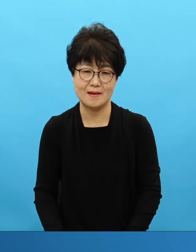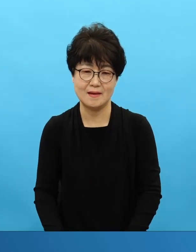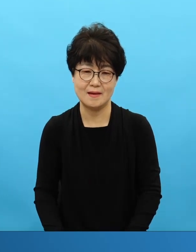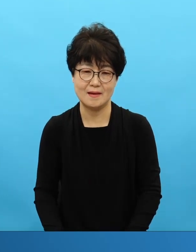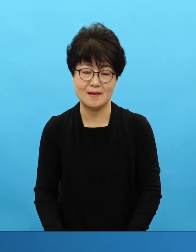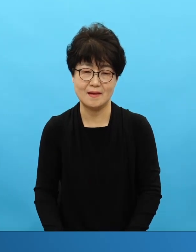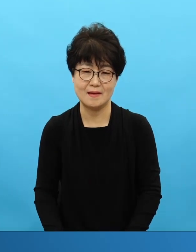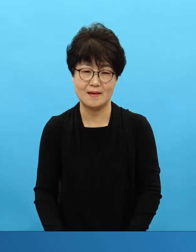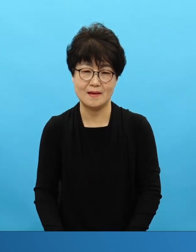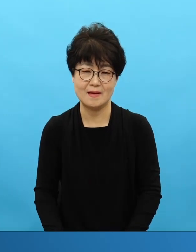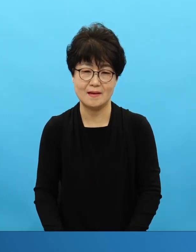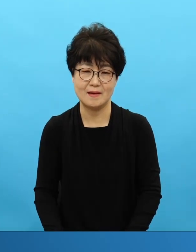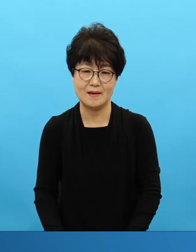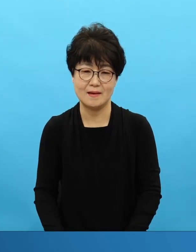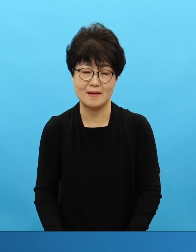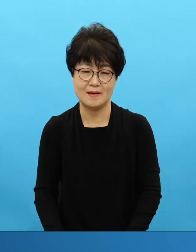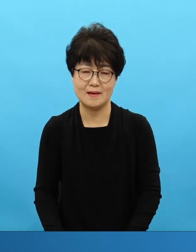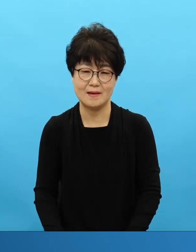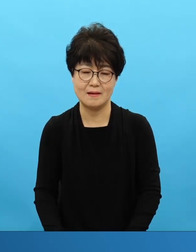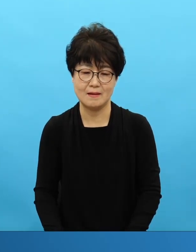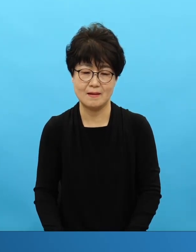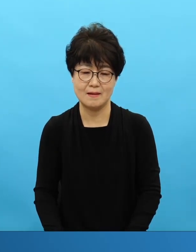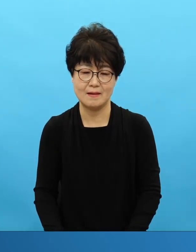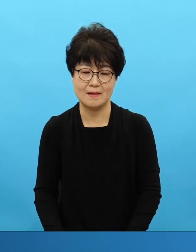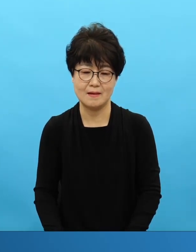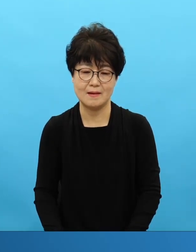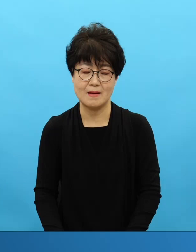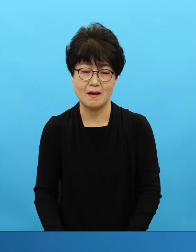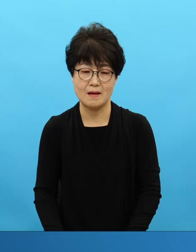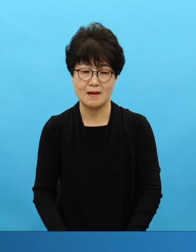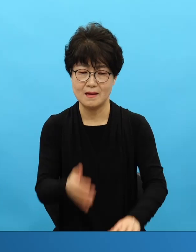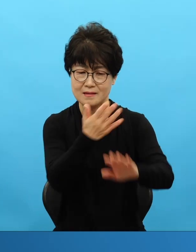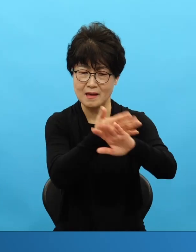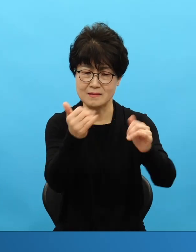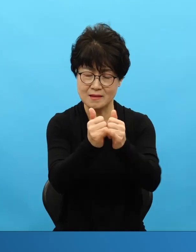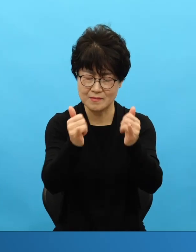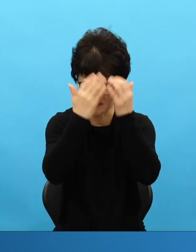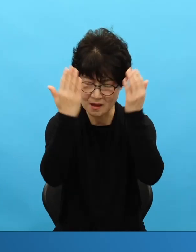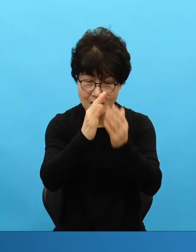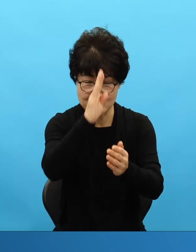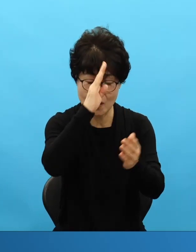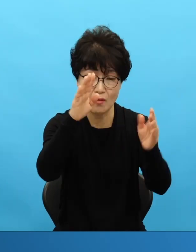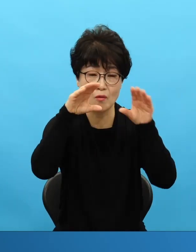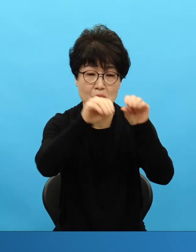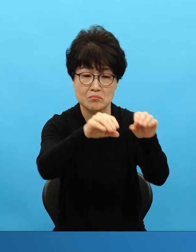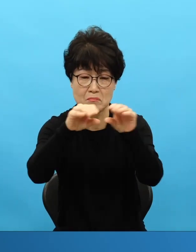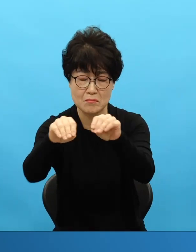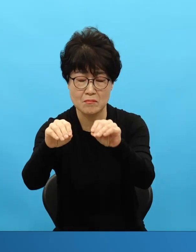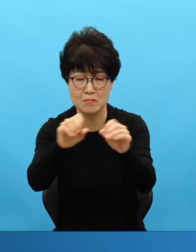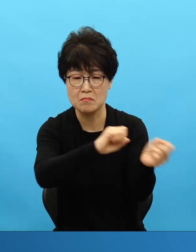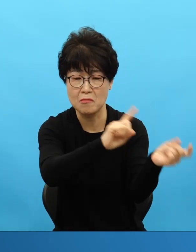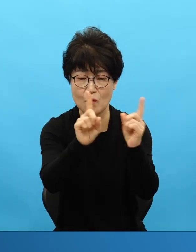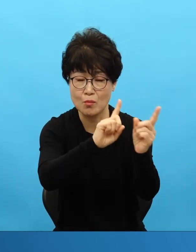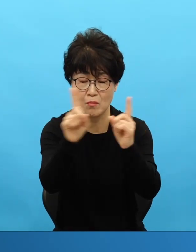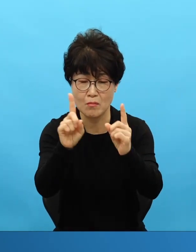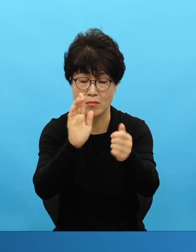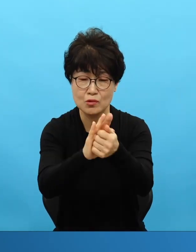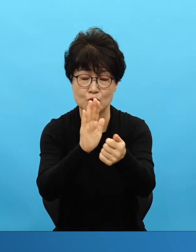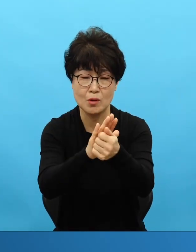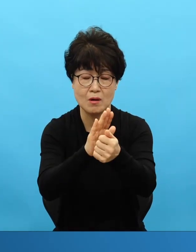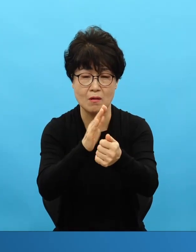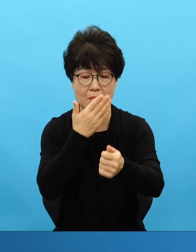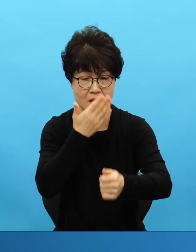사람 살리는데 내 병은 못 고칩니까? Why did I heal and save many people, but I cannot heal my own disease? 바울이 고백했잖아요.